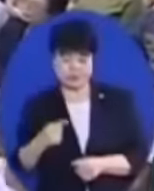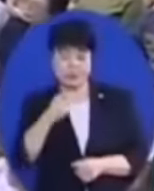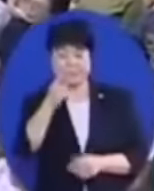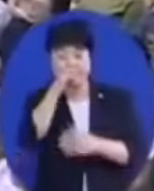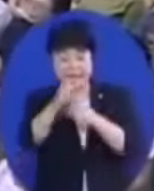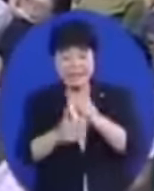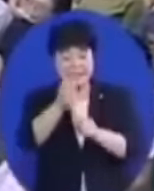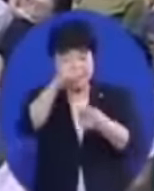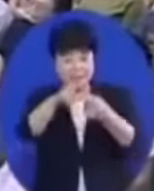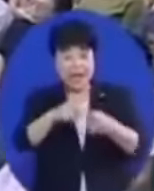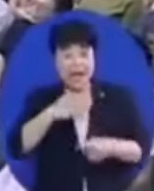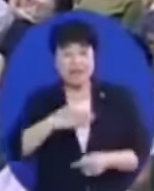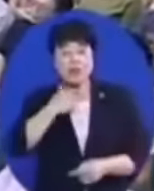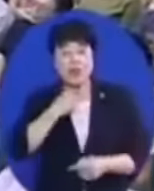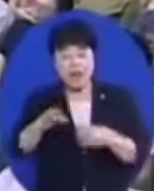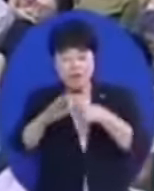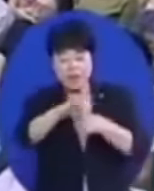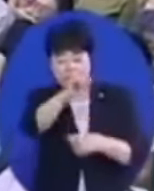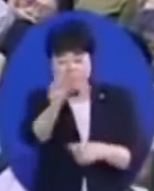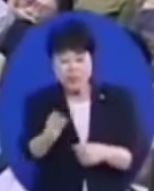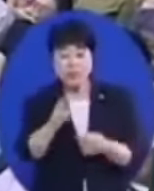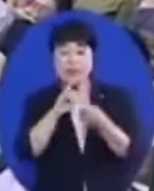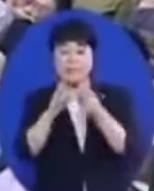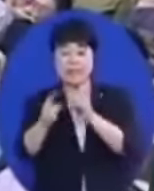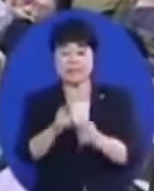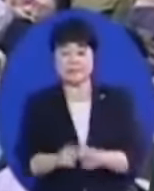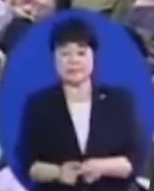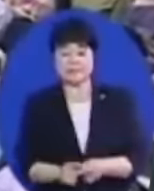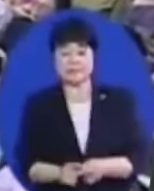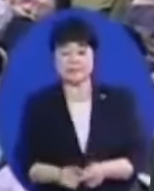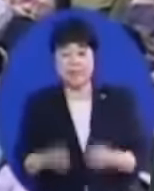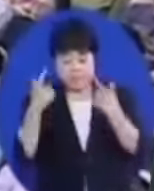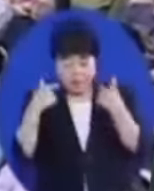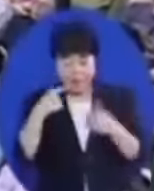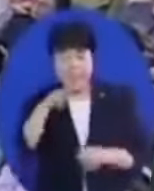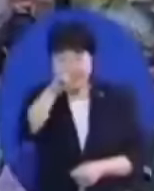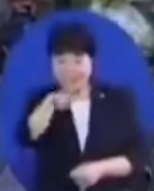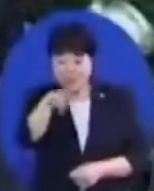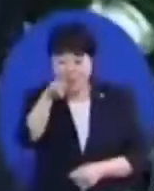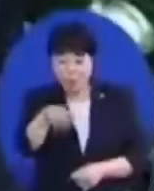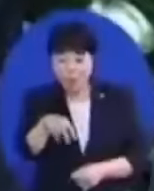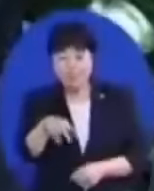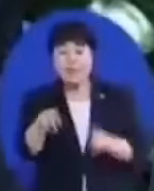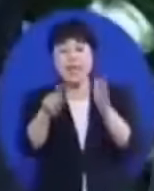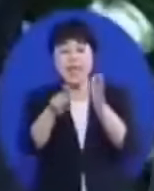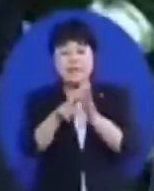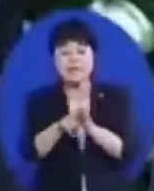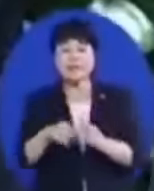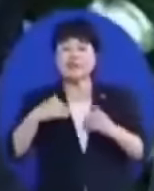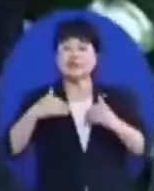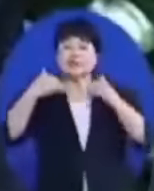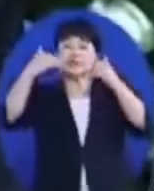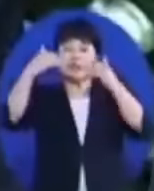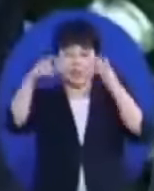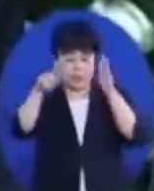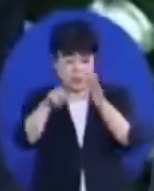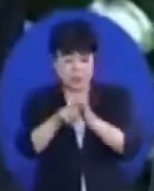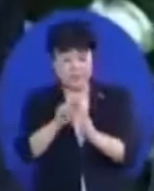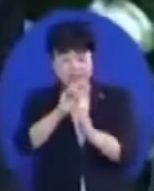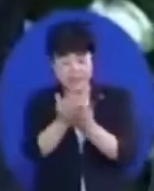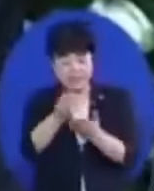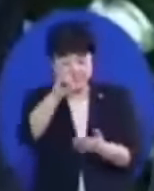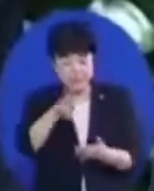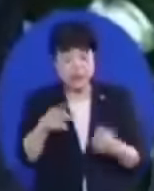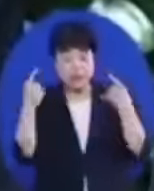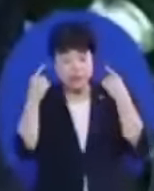우리가 하나님에 대해 알기를 원한다면 기록된 말씀인 성경을 날마다 읽어야 합니다. 그리고 우리의 믿음이 쑥쑥 자라기 위해서는 성경을